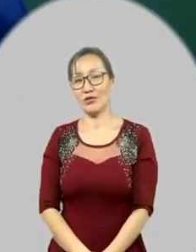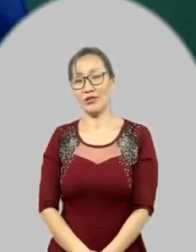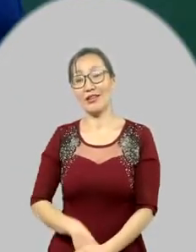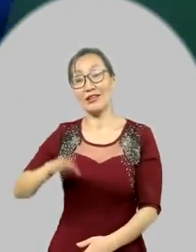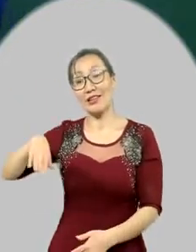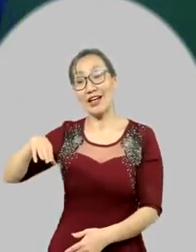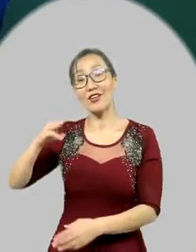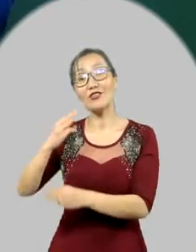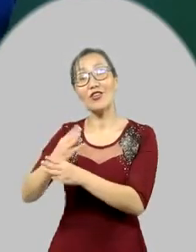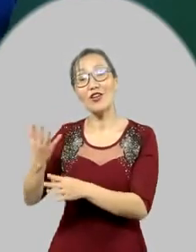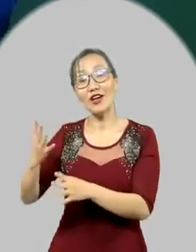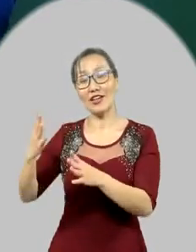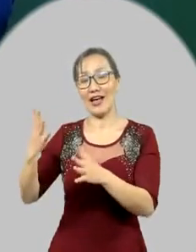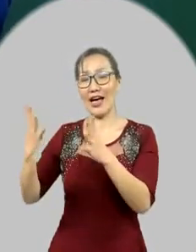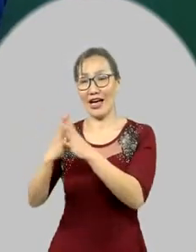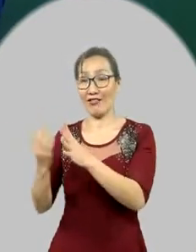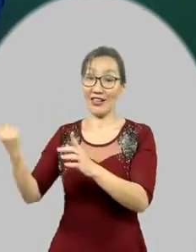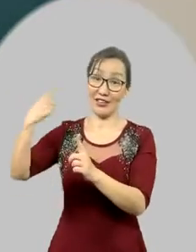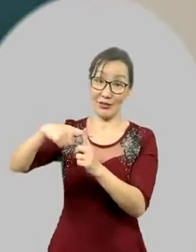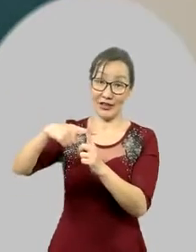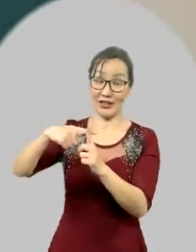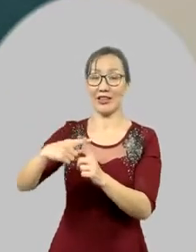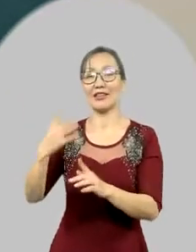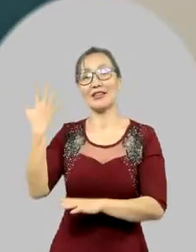Үүний дараагийн тоо мөн 10-аар нэмэгдээд